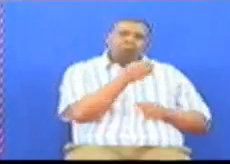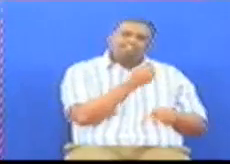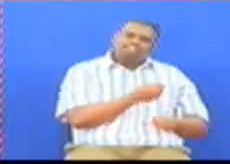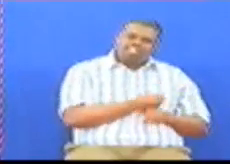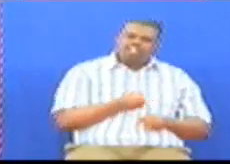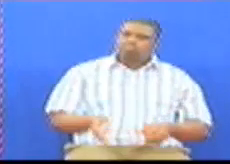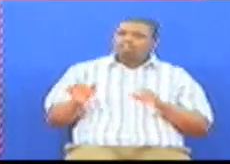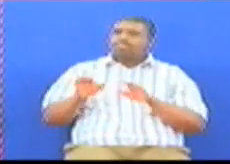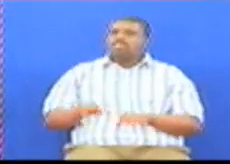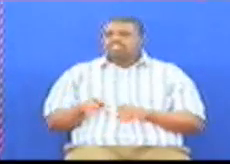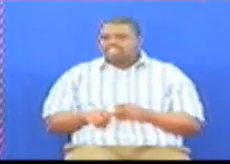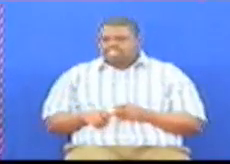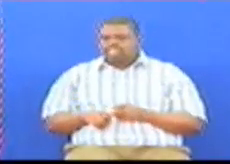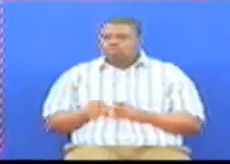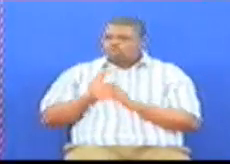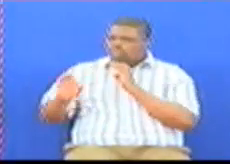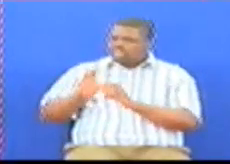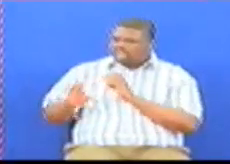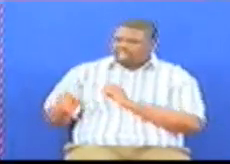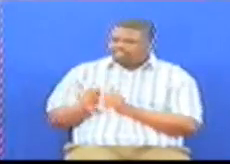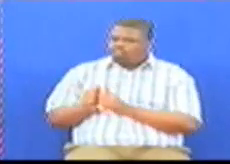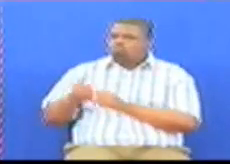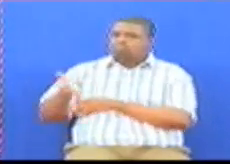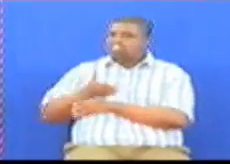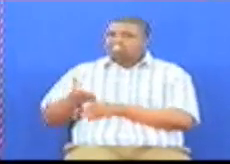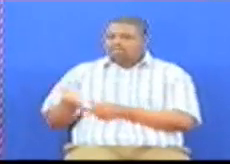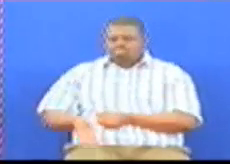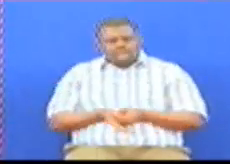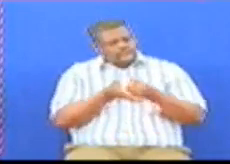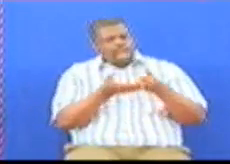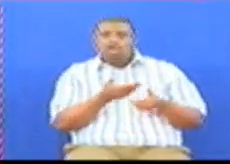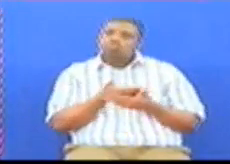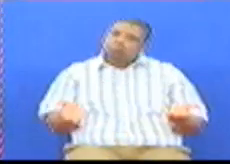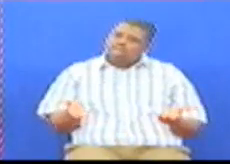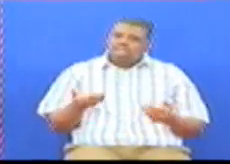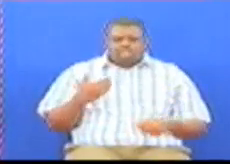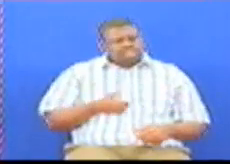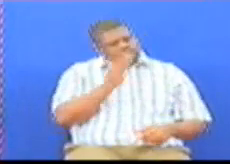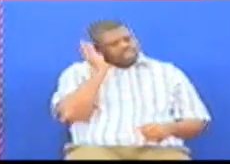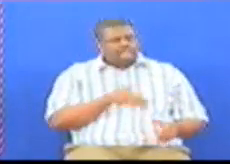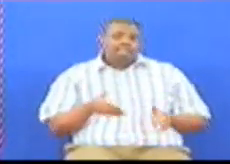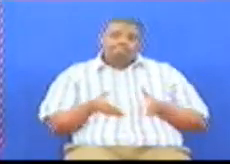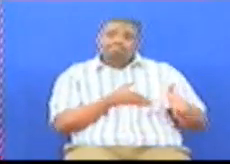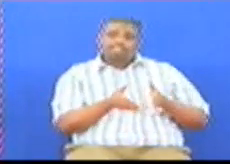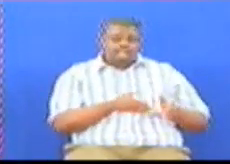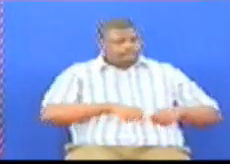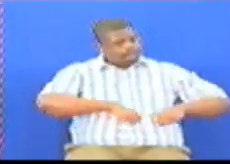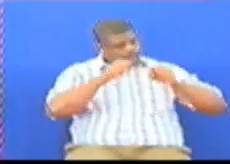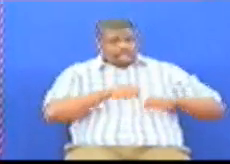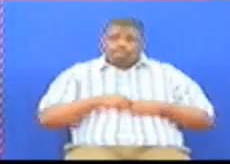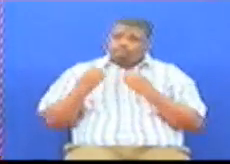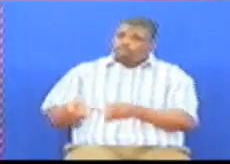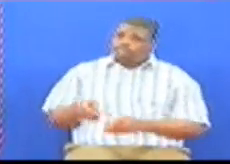tunabariki, tunapiga tunawasiliana na vyombo vinavyohusika, hakuna msaada. Sasa hizo serikali za mitaa ambazo mnawapa mamlaka, hawa